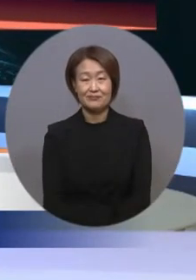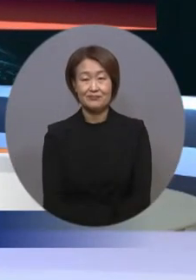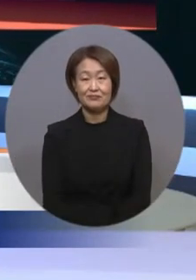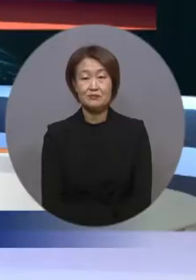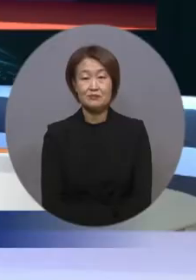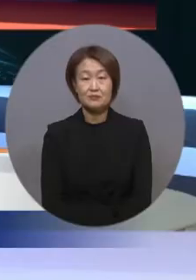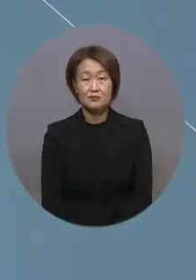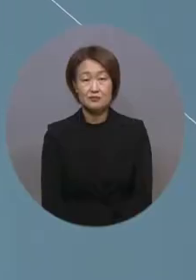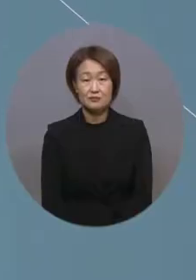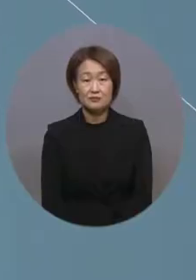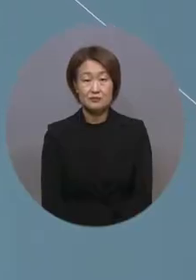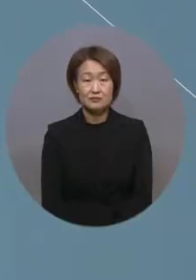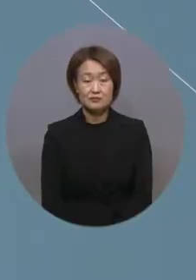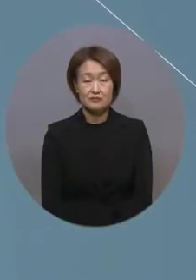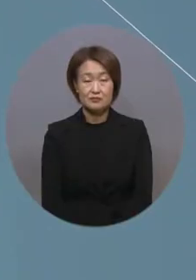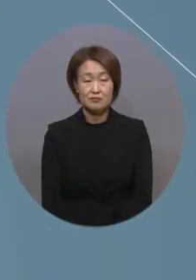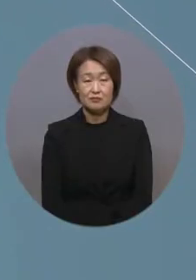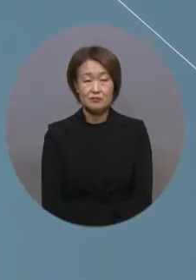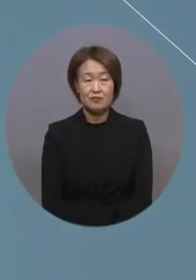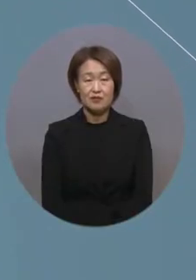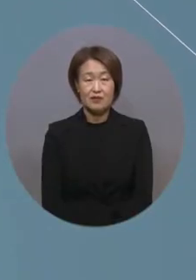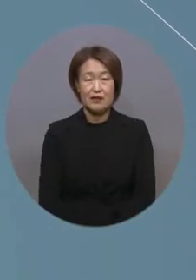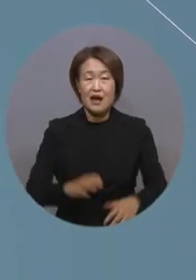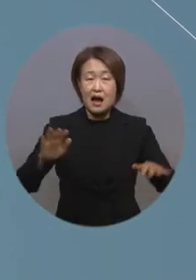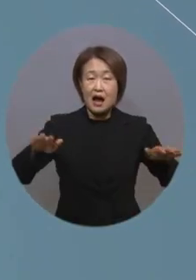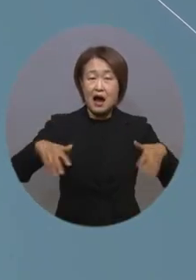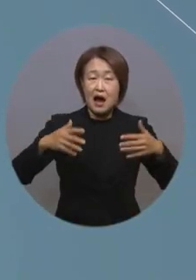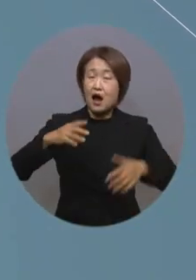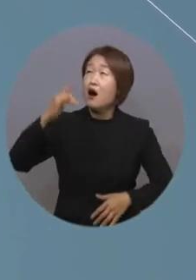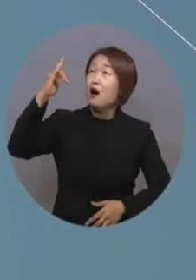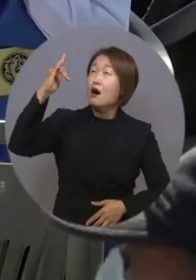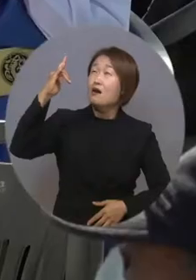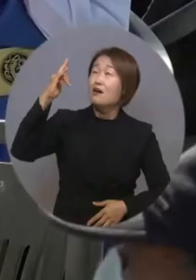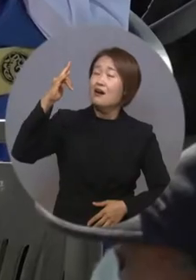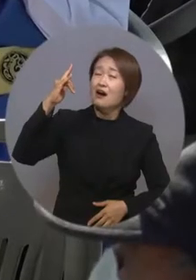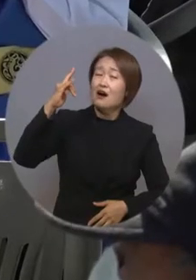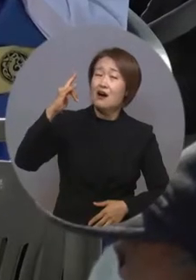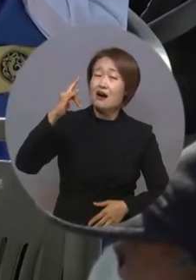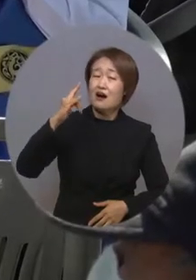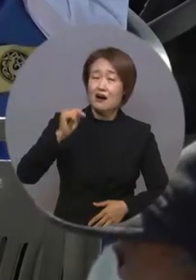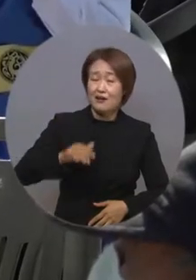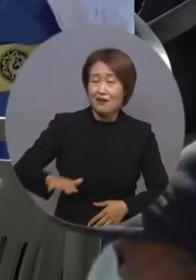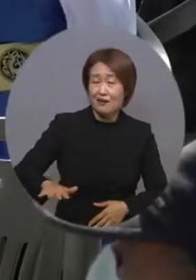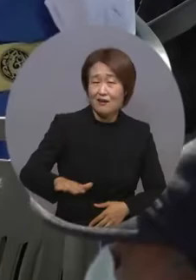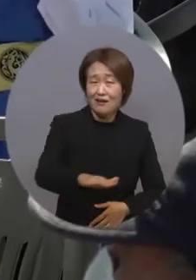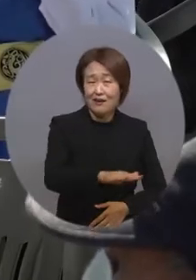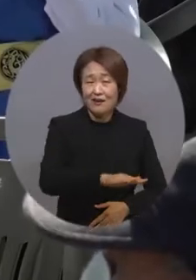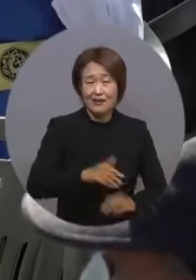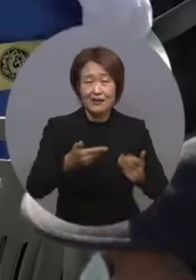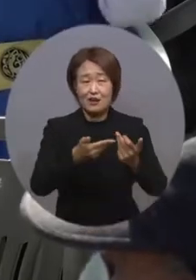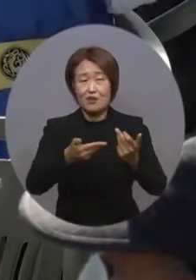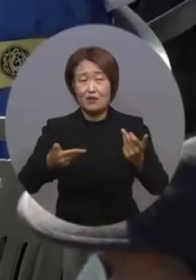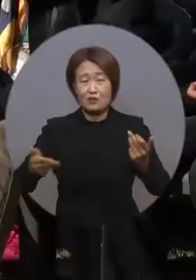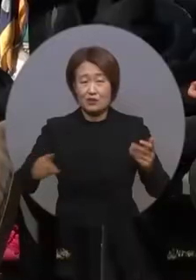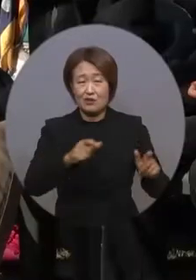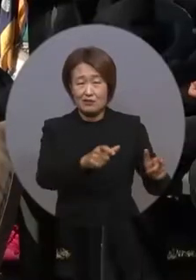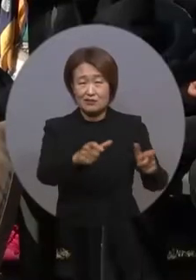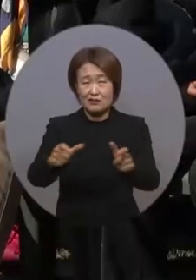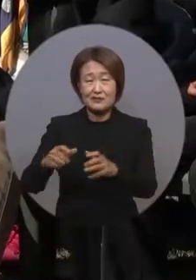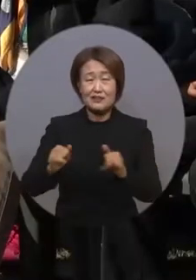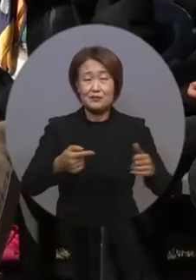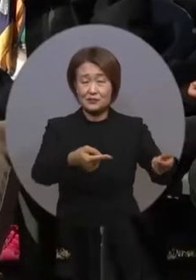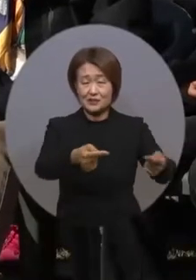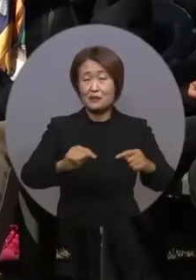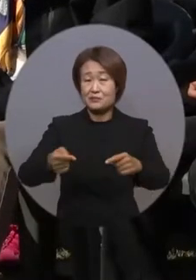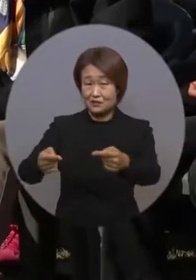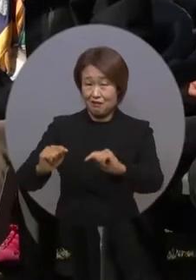전합니다. 따가운 가을볕이 내리는 횡성종합운동장에 강원도 시군별 참가 선수들이 앉아 있습니다.